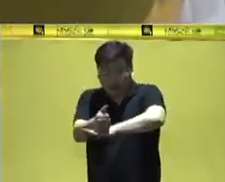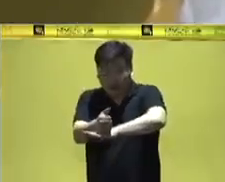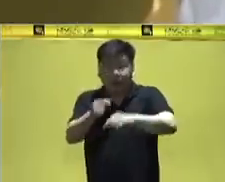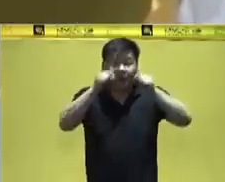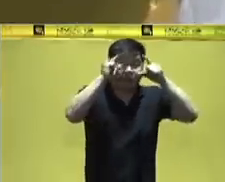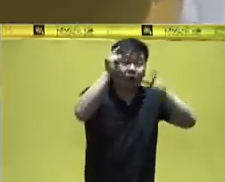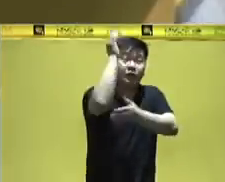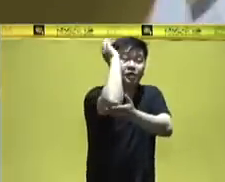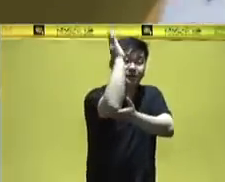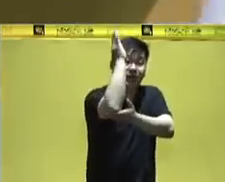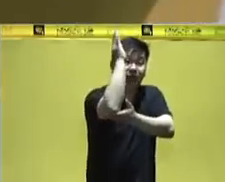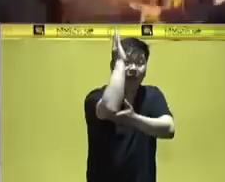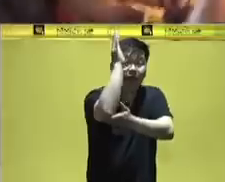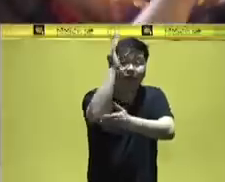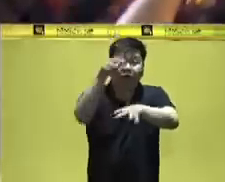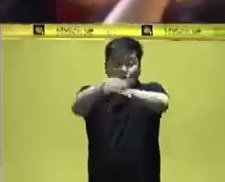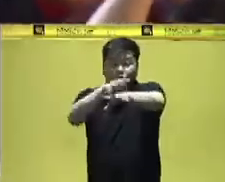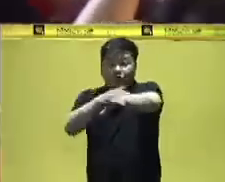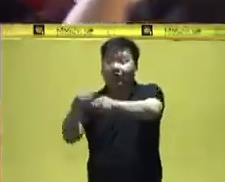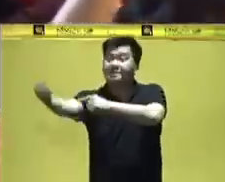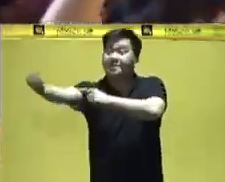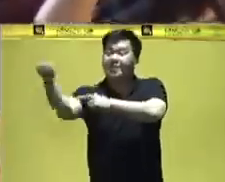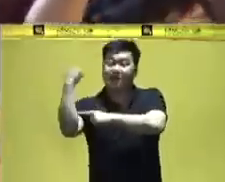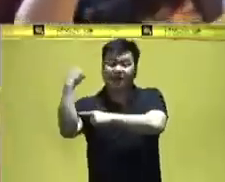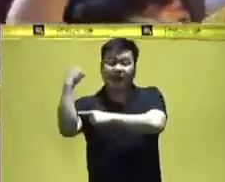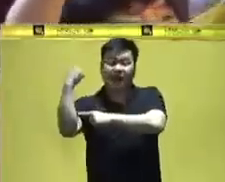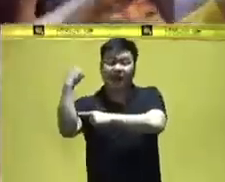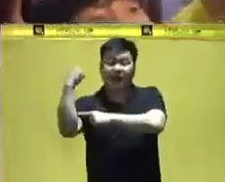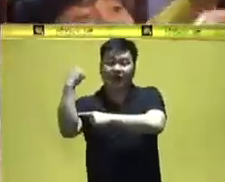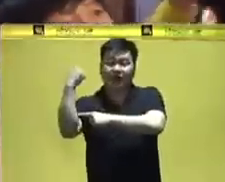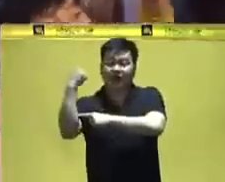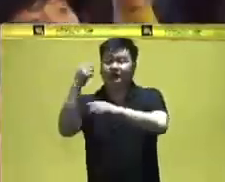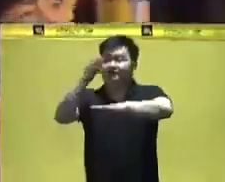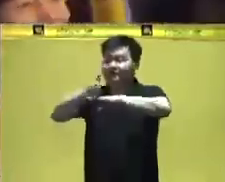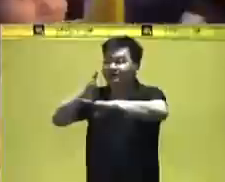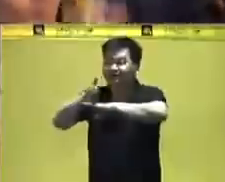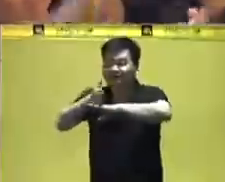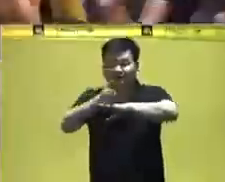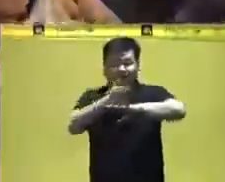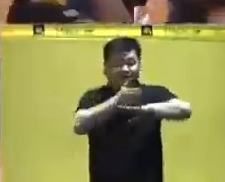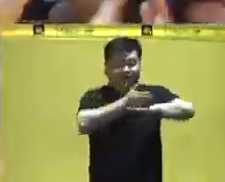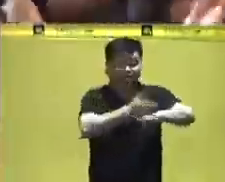깨어있는 시민들의 조직된 힘입니다. 고맙습니다. 감사합니다.